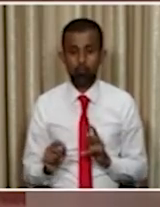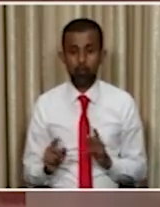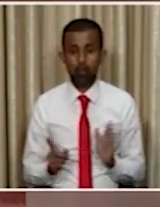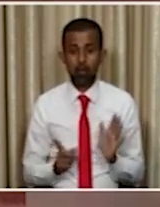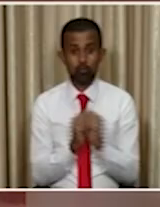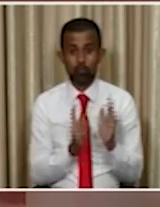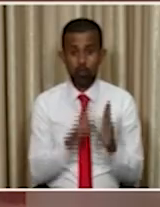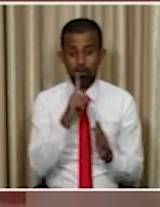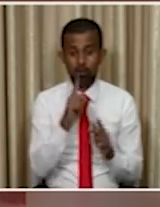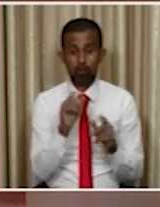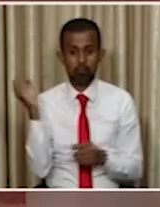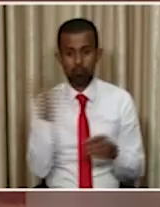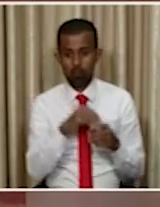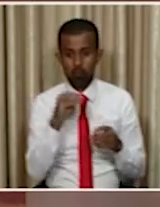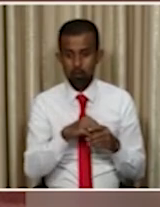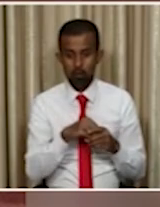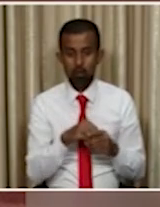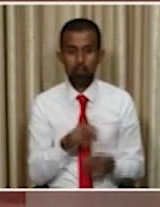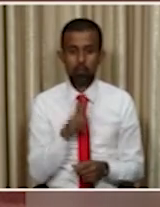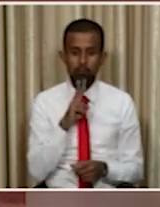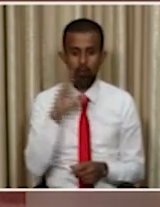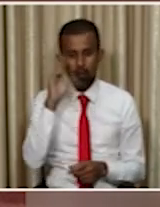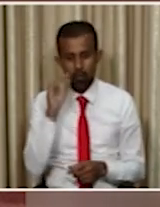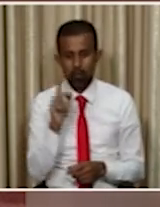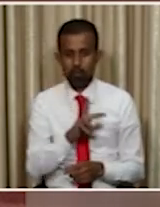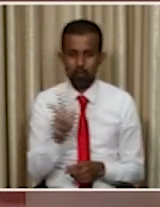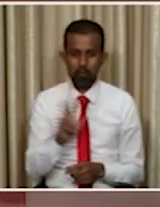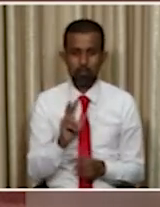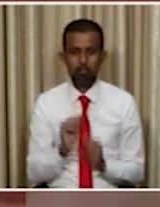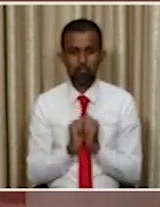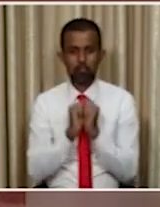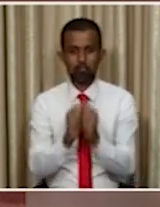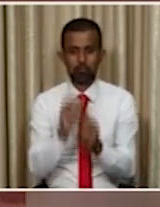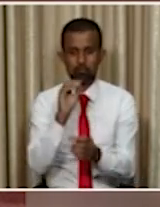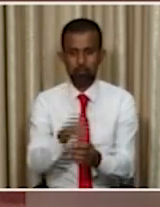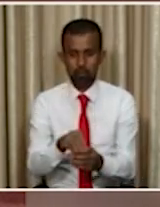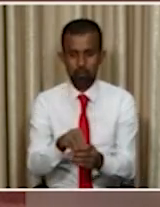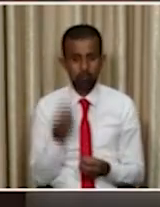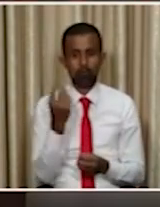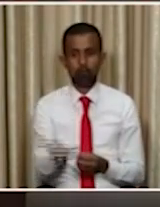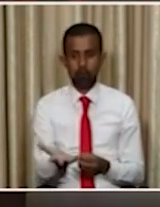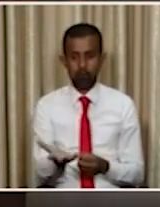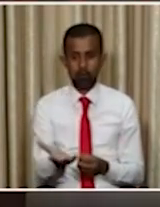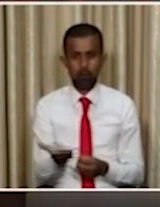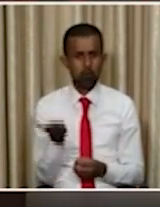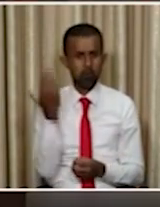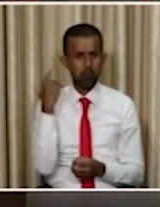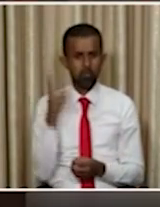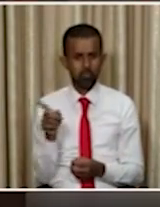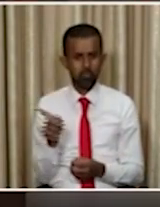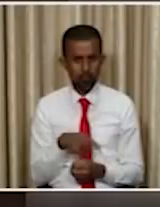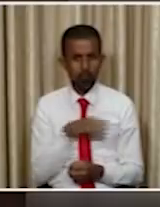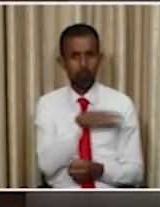නිලධාරීන් බඳවාගෙන ඒ අය දිවා රාත්‍රී දෙකේ මේ කටයුත්තට යොදවන්න කටයුතු කරගෙන යනවා. පසුගිය දවස්වලත් අපි